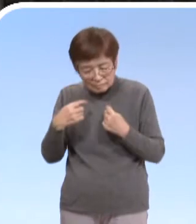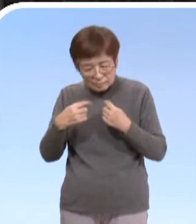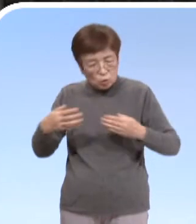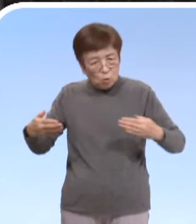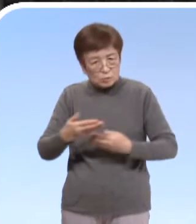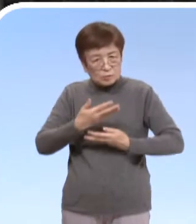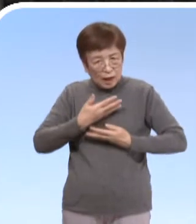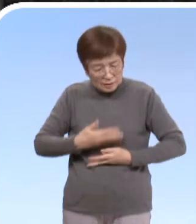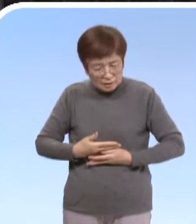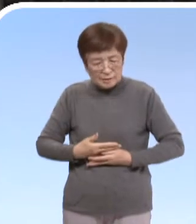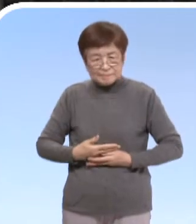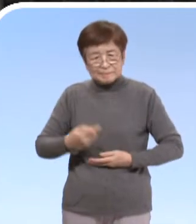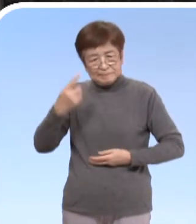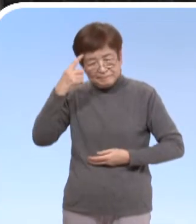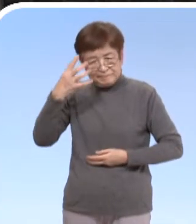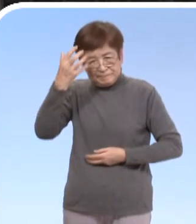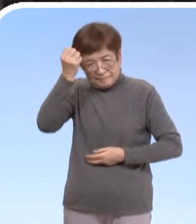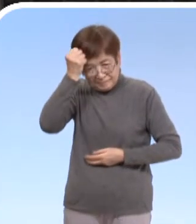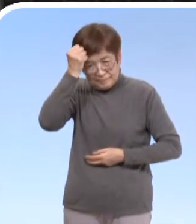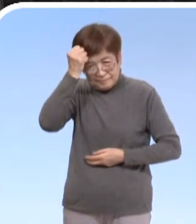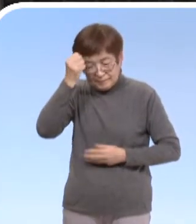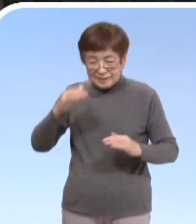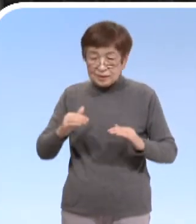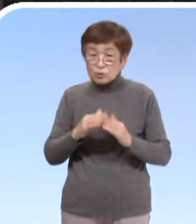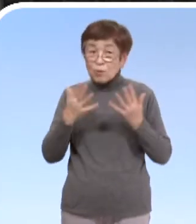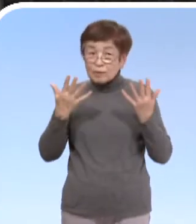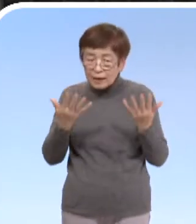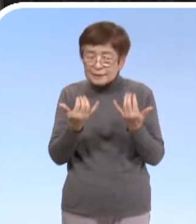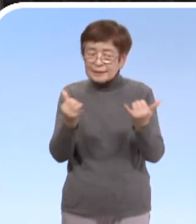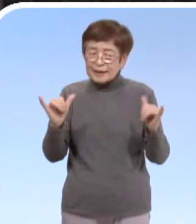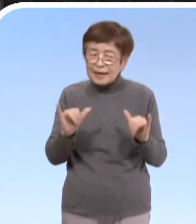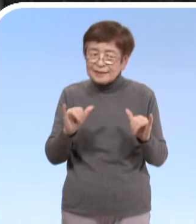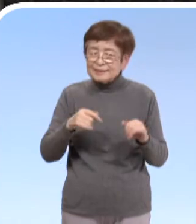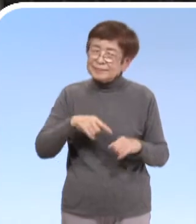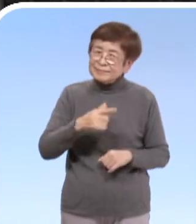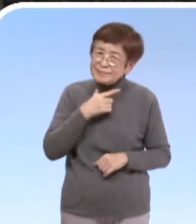交通安全へのこの意識を高めて事故のない世の中に